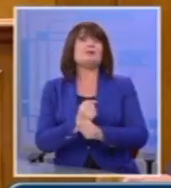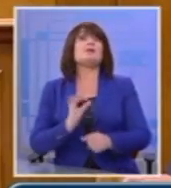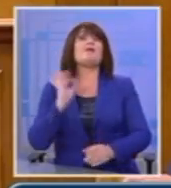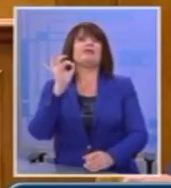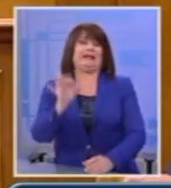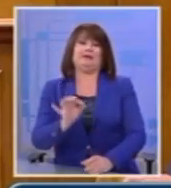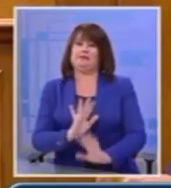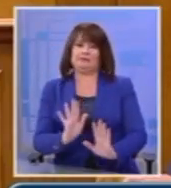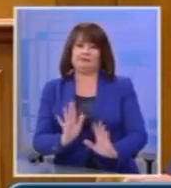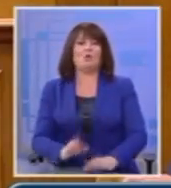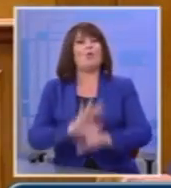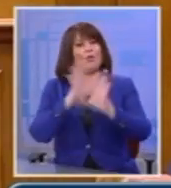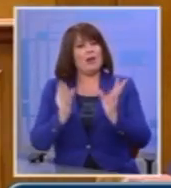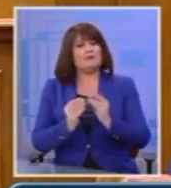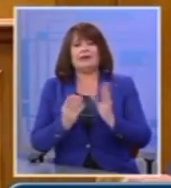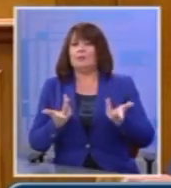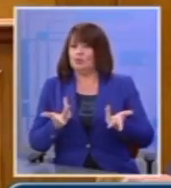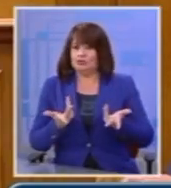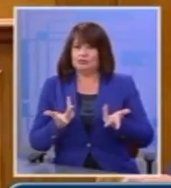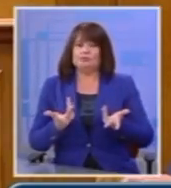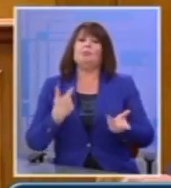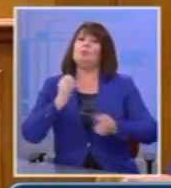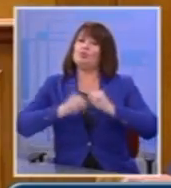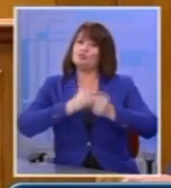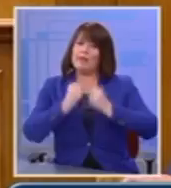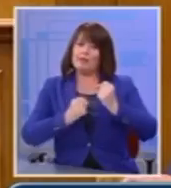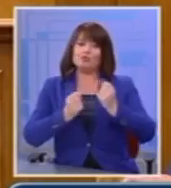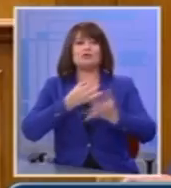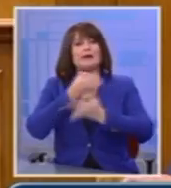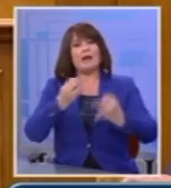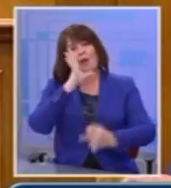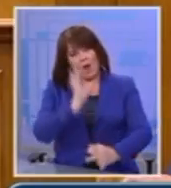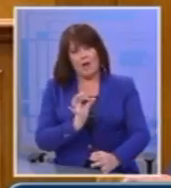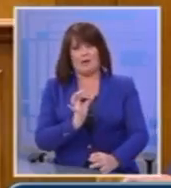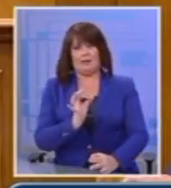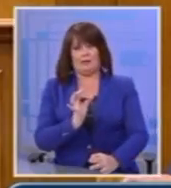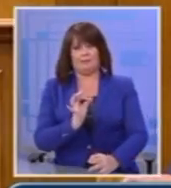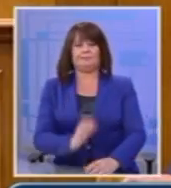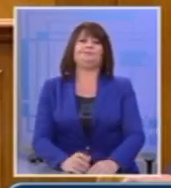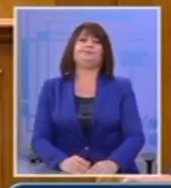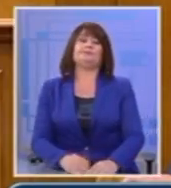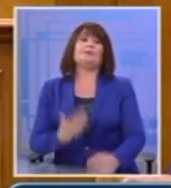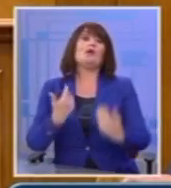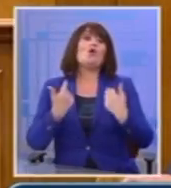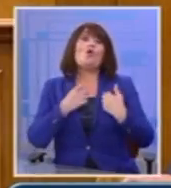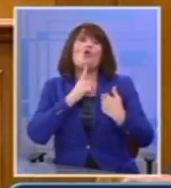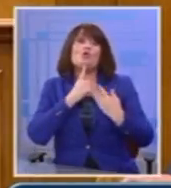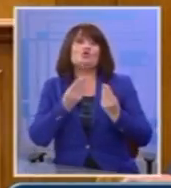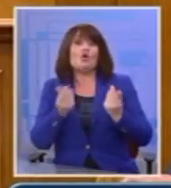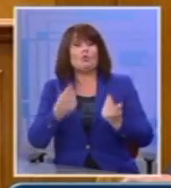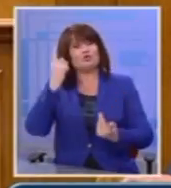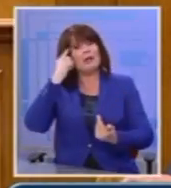Και όλα αυτά πάντοτε προσπαθώντας να μιλάω τη γλώσσα της αλήθειας, έτσι όπως εγώ την καταλάβαινα και την